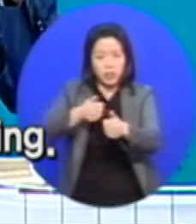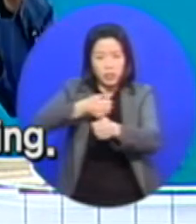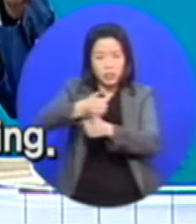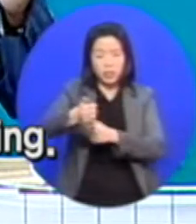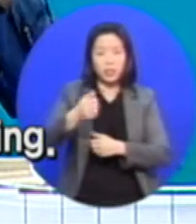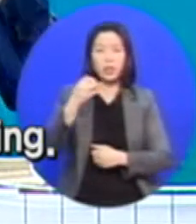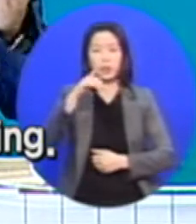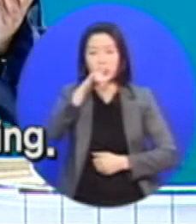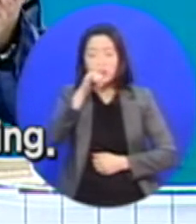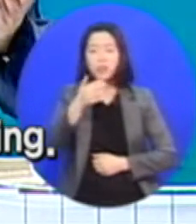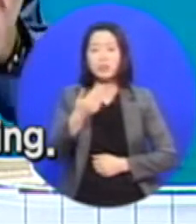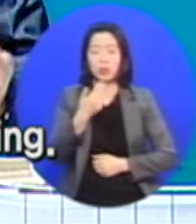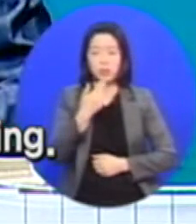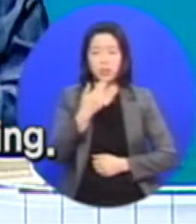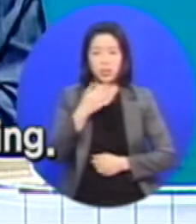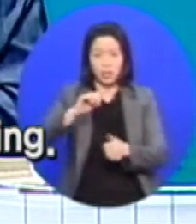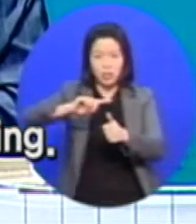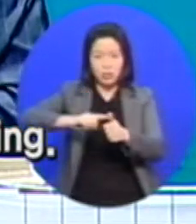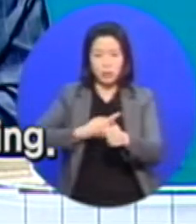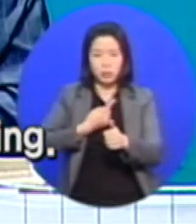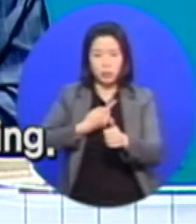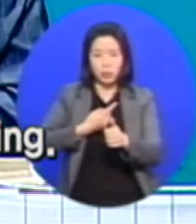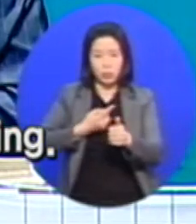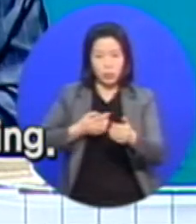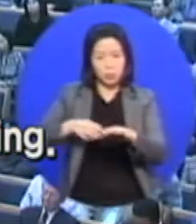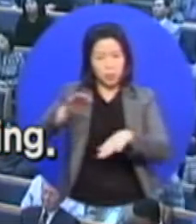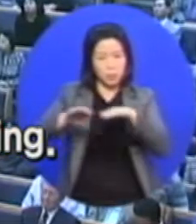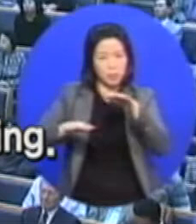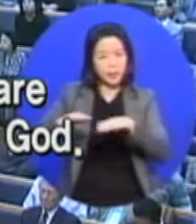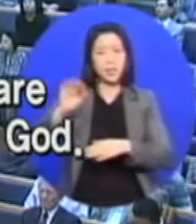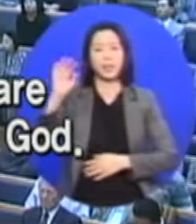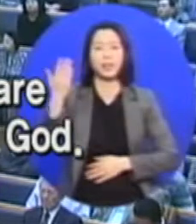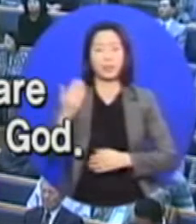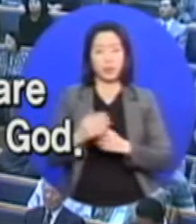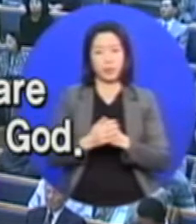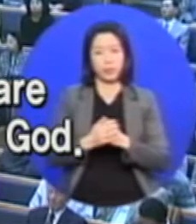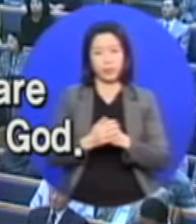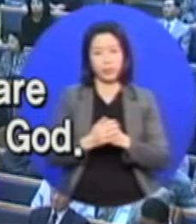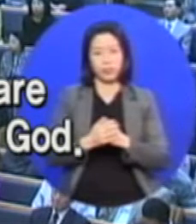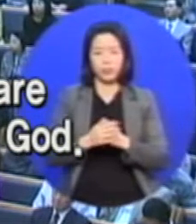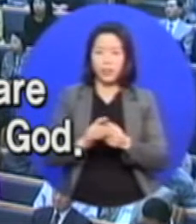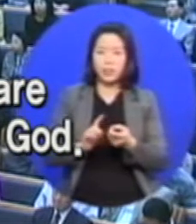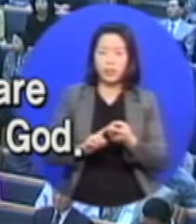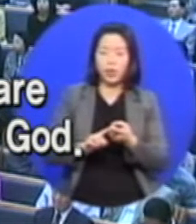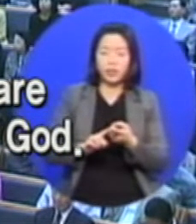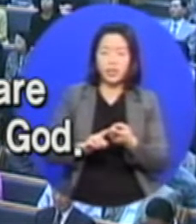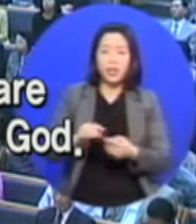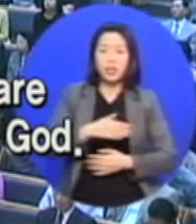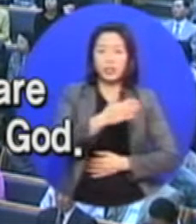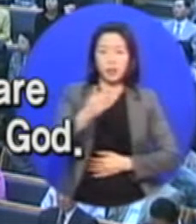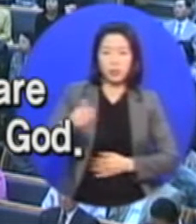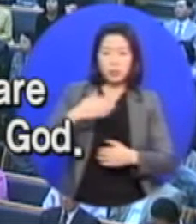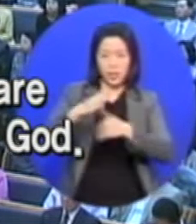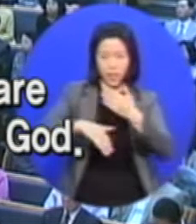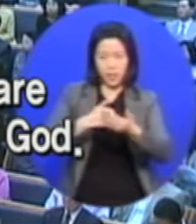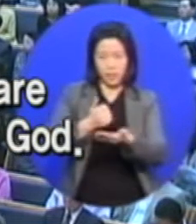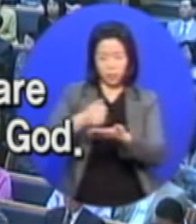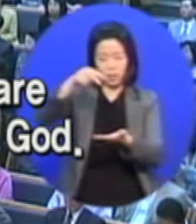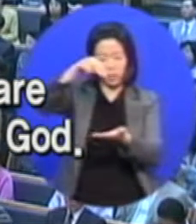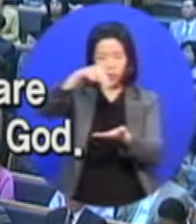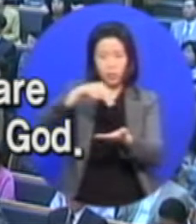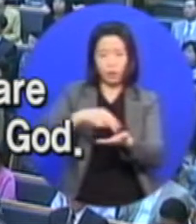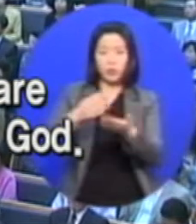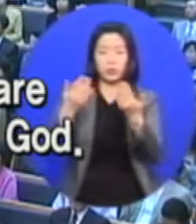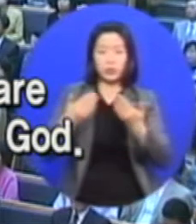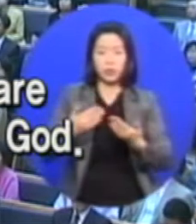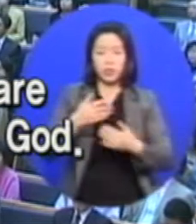여러분이 스스로 보셔야 되요 큰 여러분이 하나님이 세워주신 그 축복의